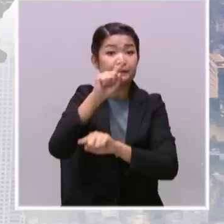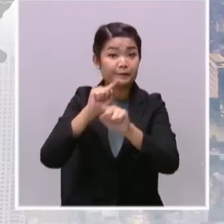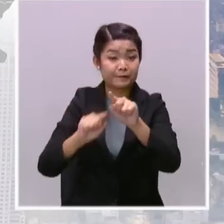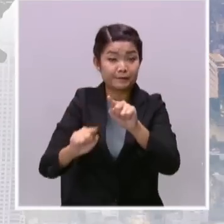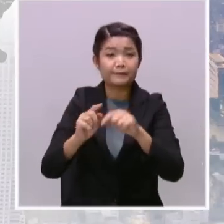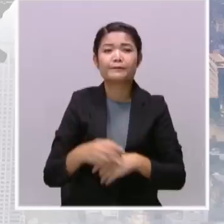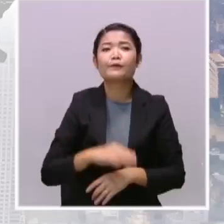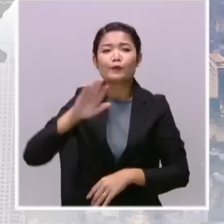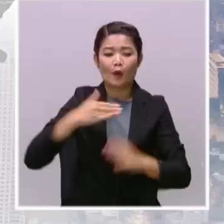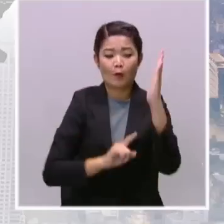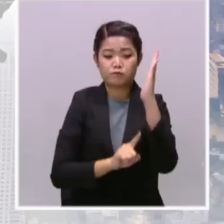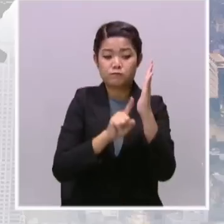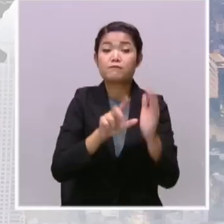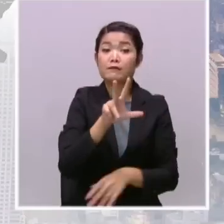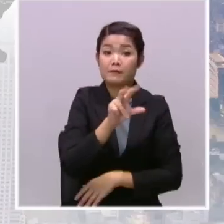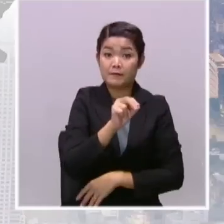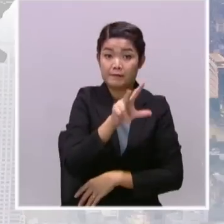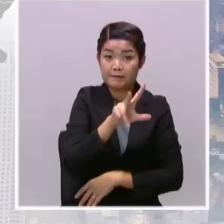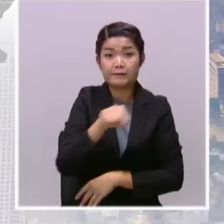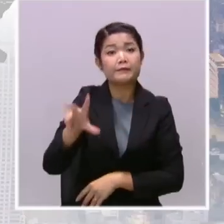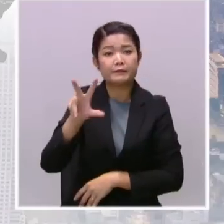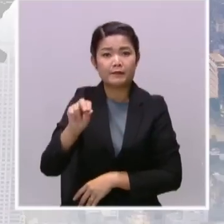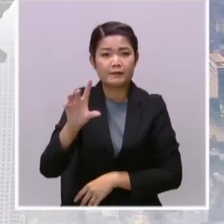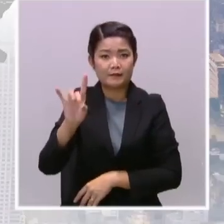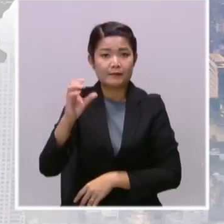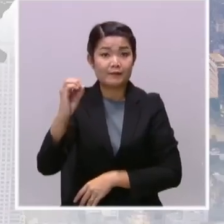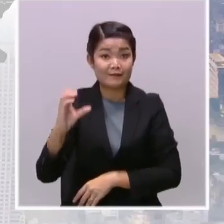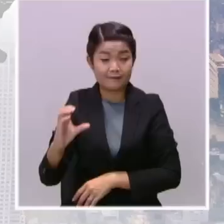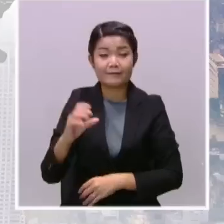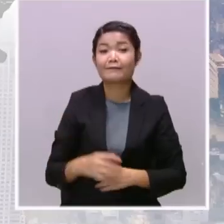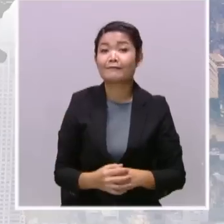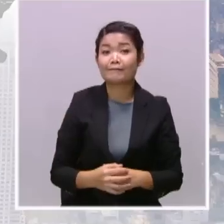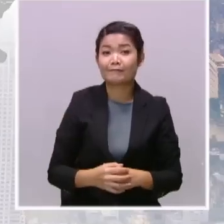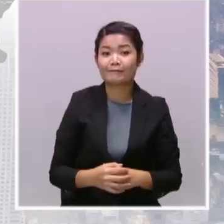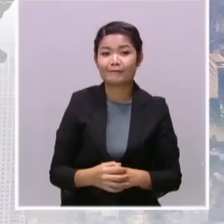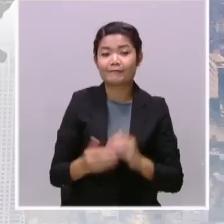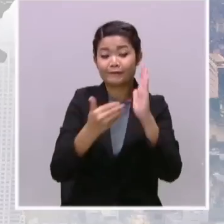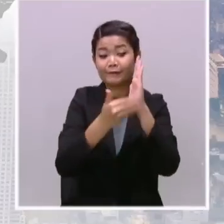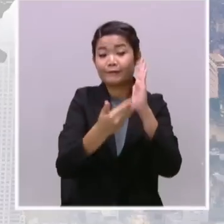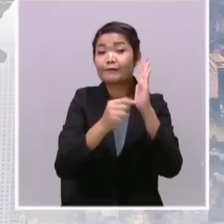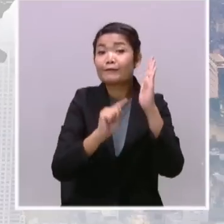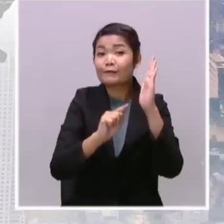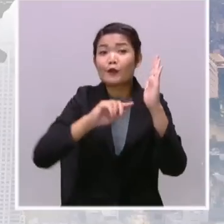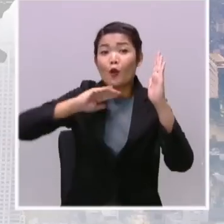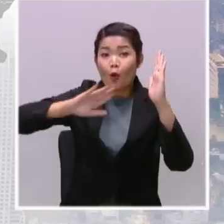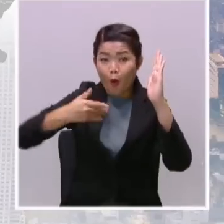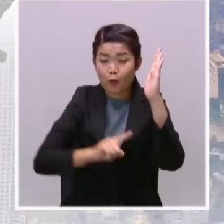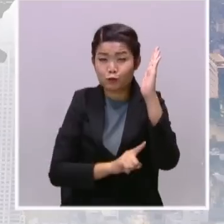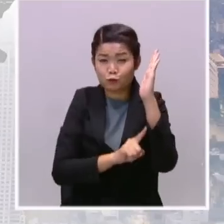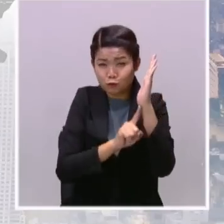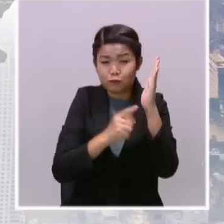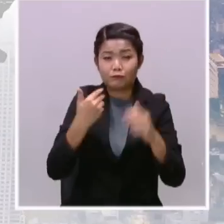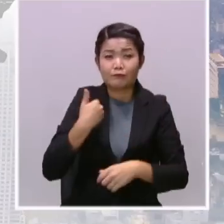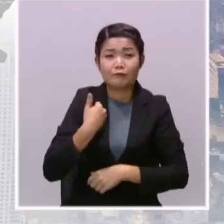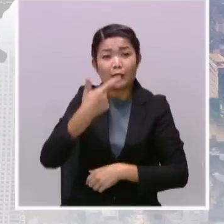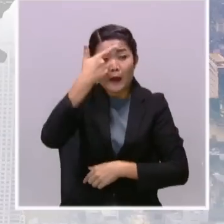ี่อุนหภูมิสูงสุด33-38องศาเซลเซีส oxậ้ภาคตอนออกอากาศร้อนมีฟ้าหลัวใน